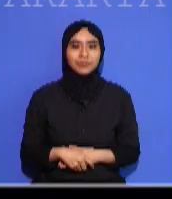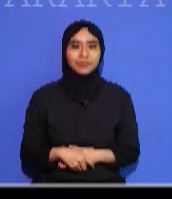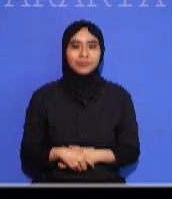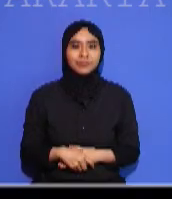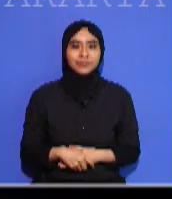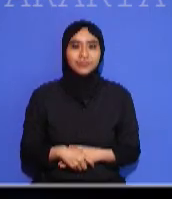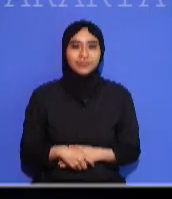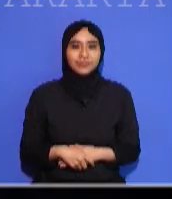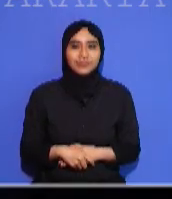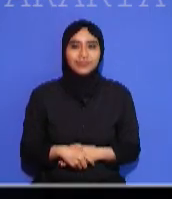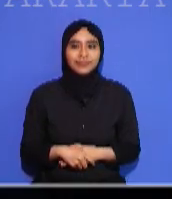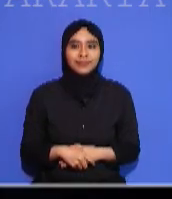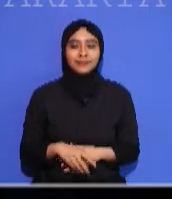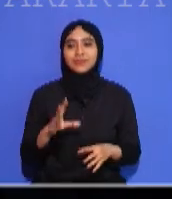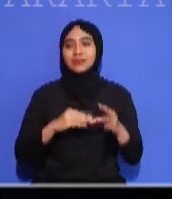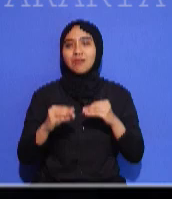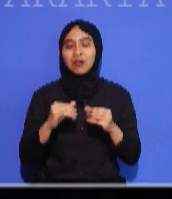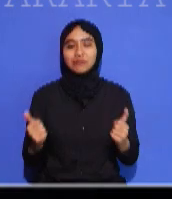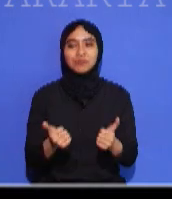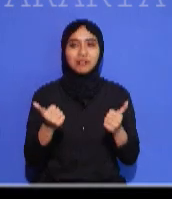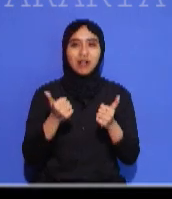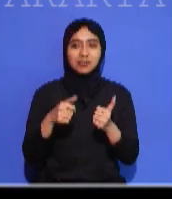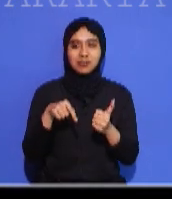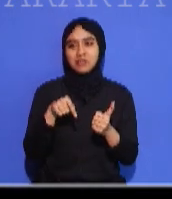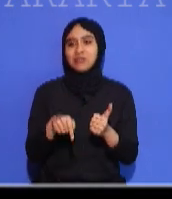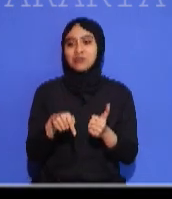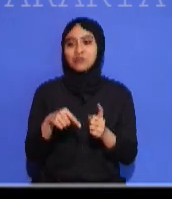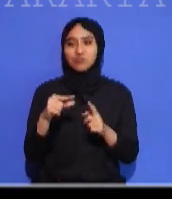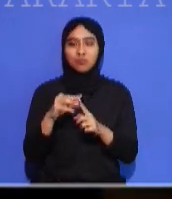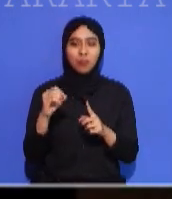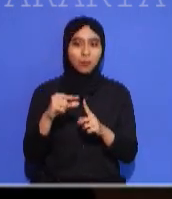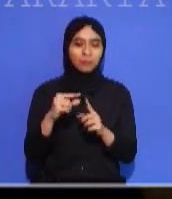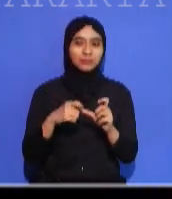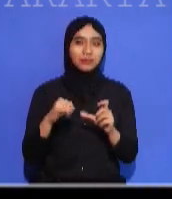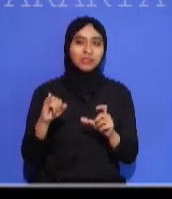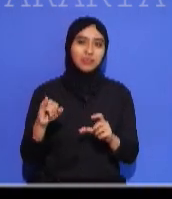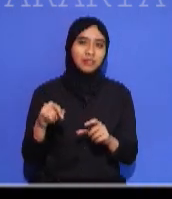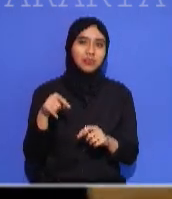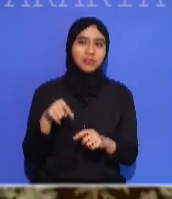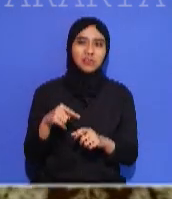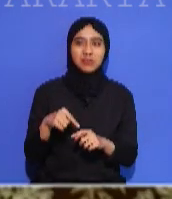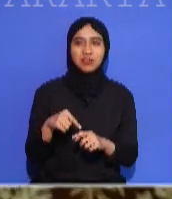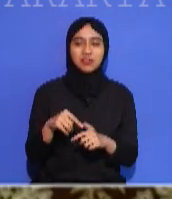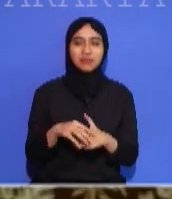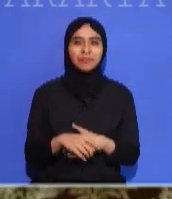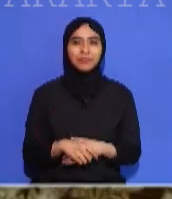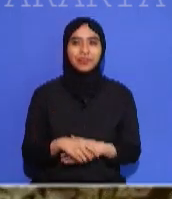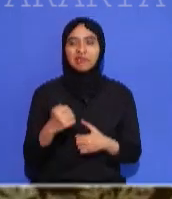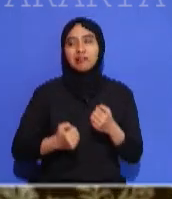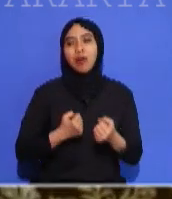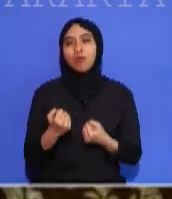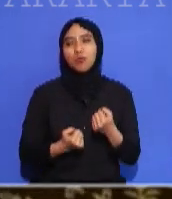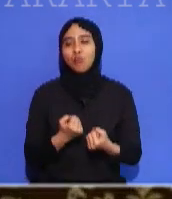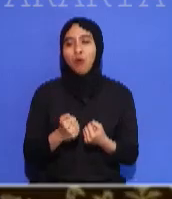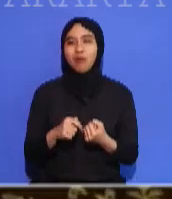organisasi musyawarah istimewa perguruan Pelopor pencak silat Indonesia popsi Bayu Manunggal yang diselenggarakan di Balai Besar